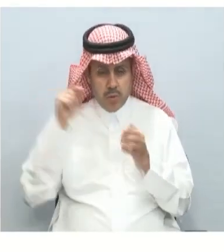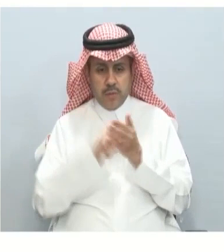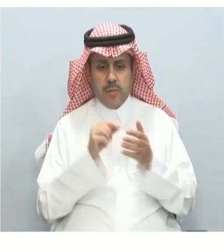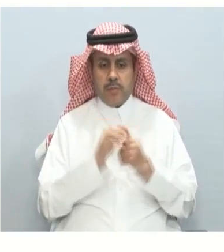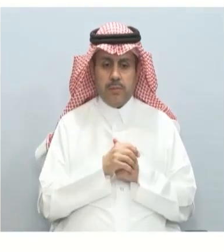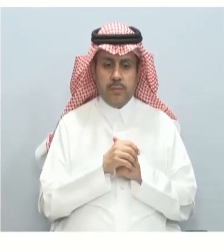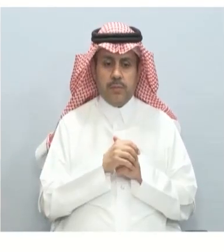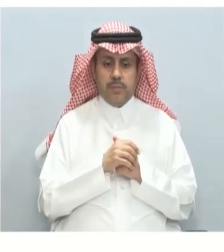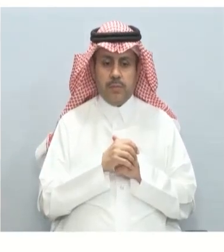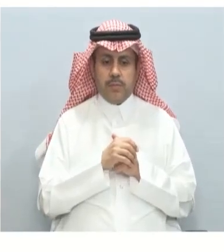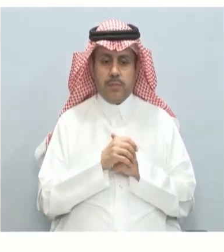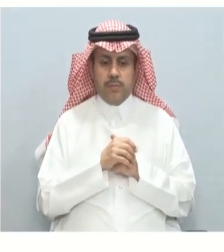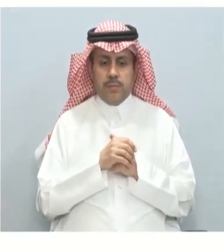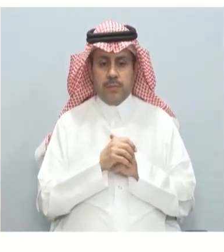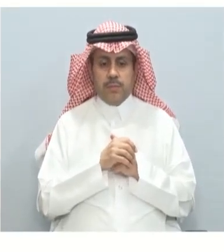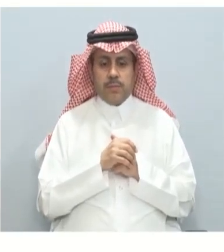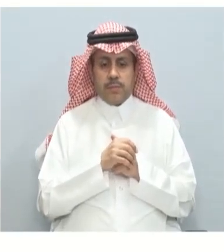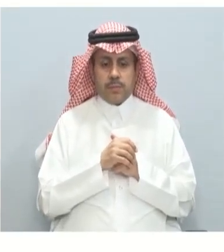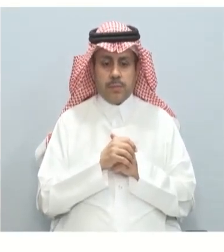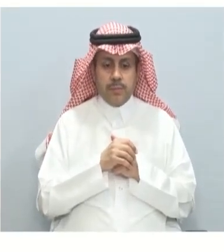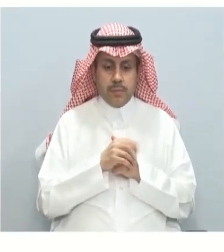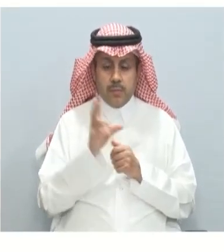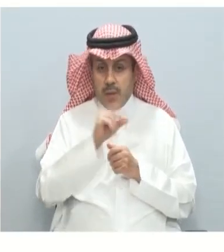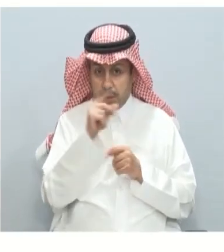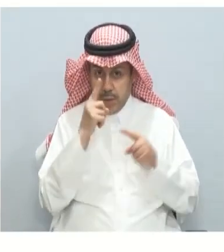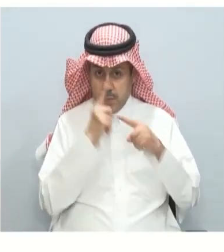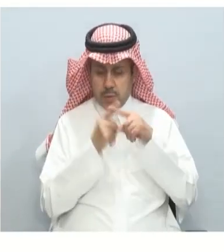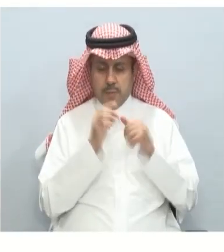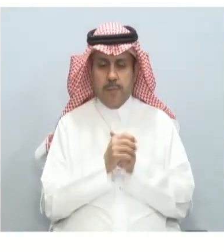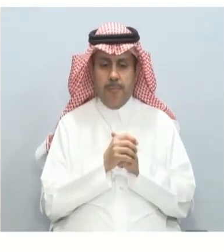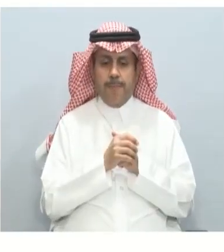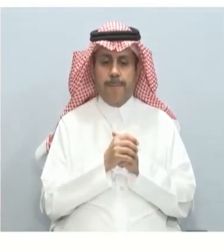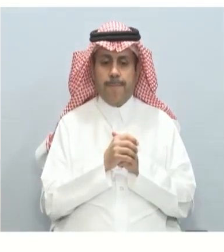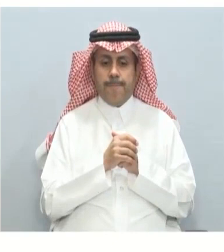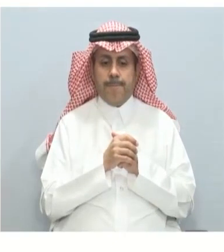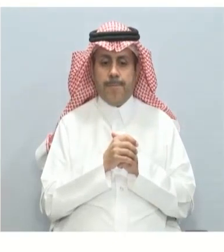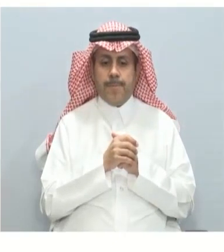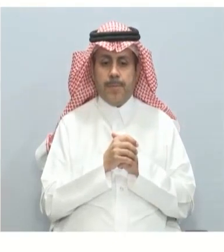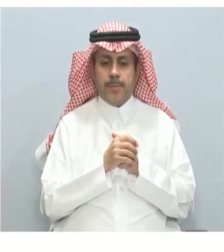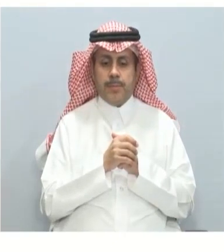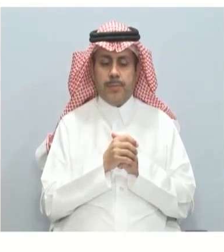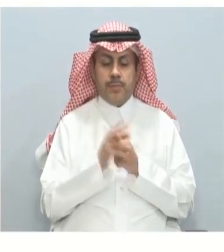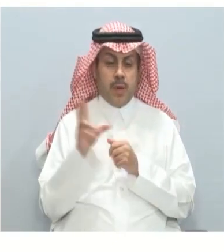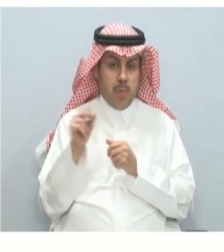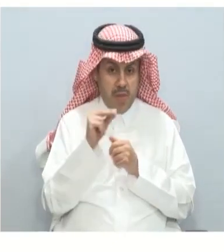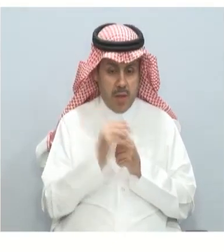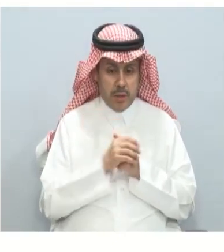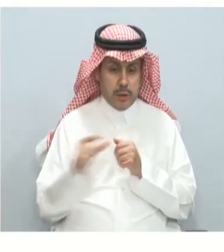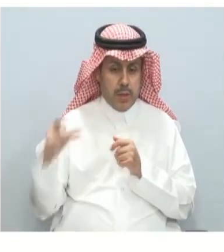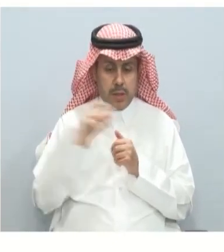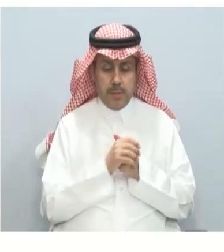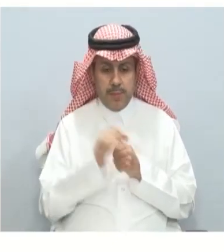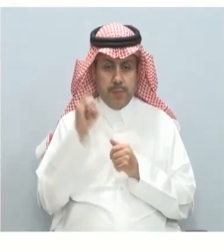اكبر من او يساوي لان هنا الاشاره موجبه يعني ما في انعكاس للداله طيب بالنسبه لهذه الداله